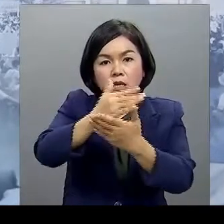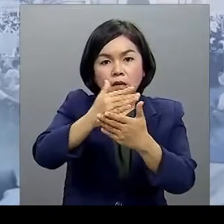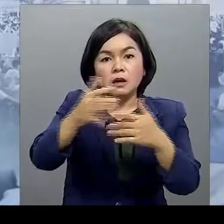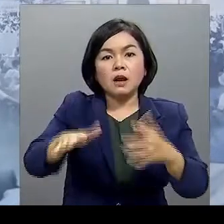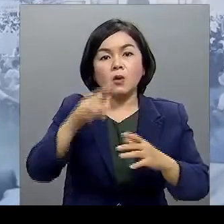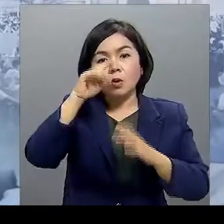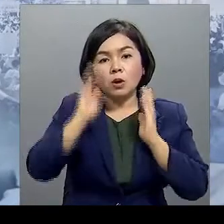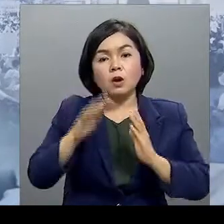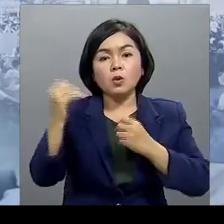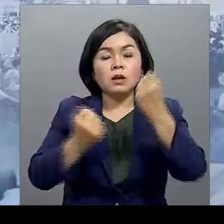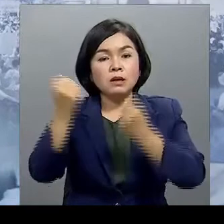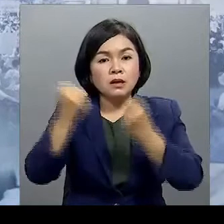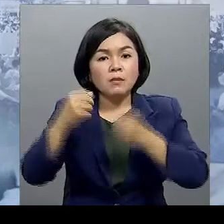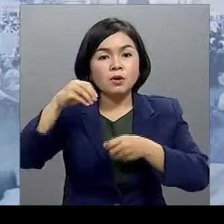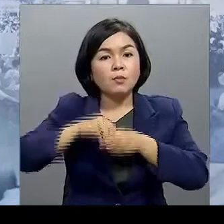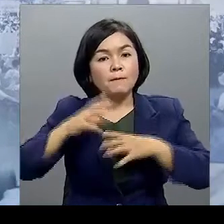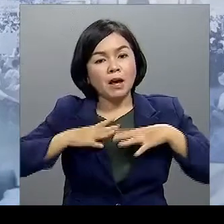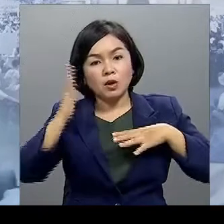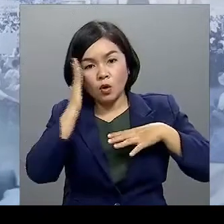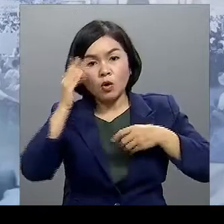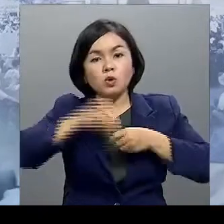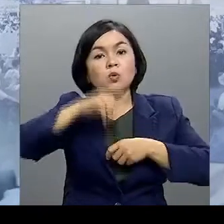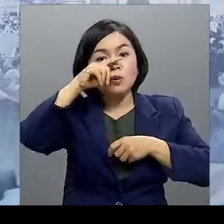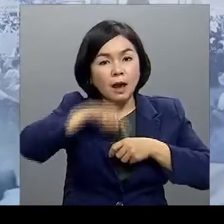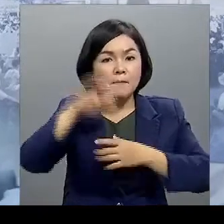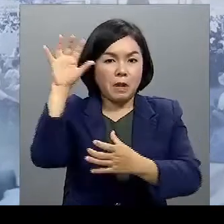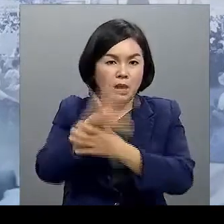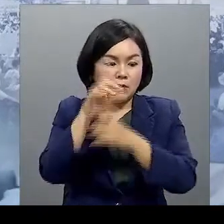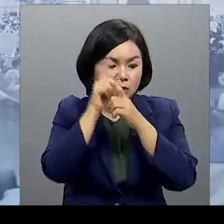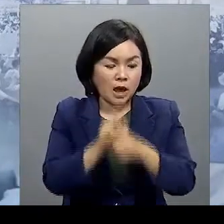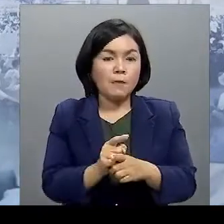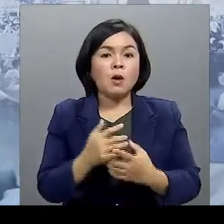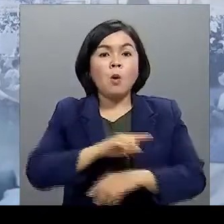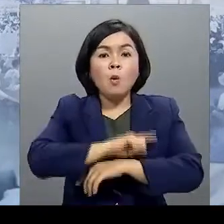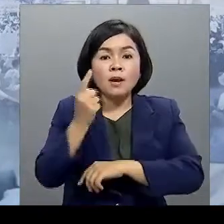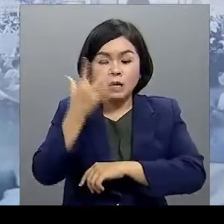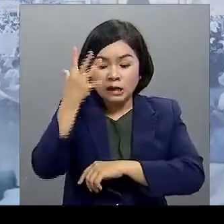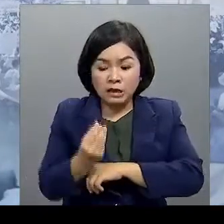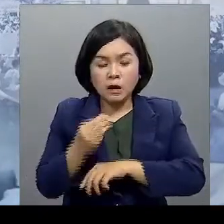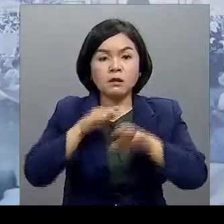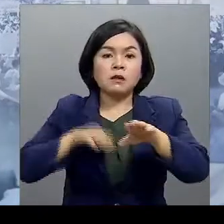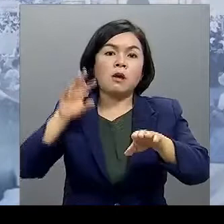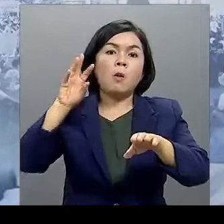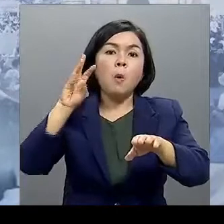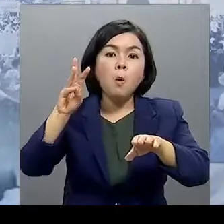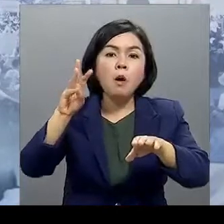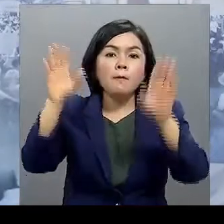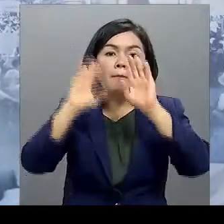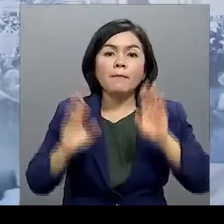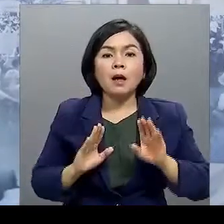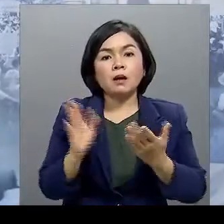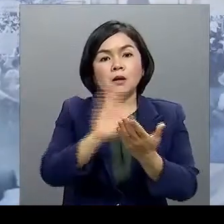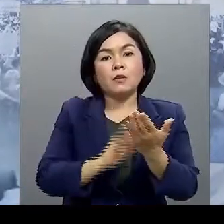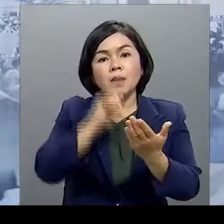หลังทางการเงินมาลดปริมาณการขนส่งเหลือเพียง 6คันต่อวันหลายคนก็มาว่าเป็นการตอบโต้ทางการไทยที่ออกกฎบังคับ